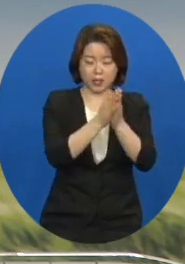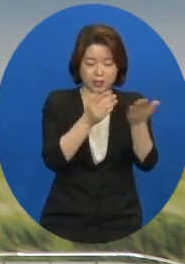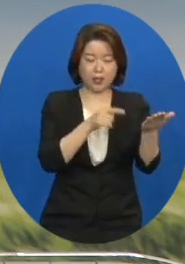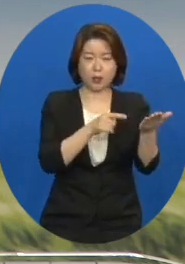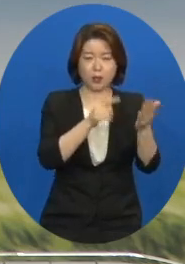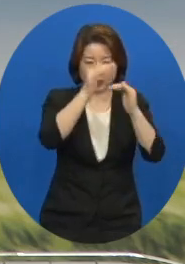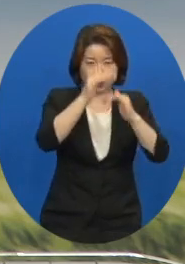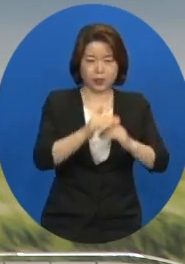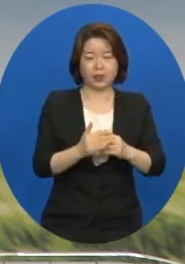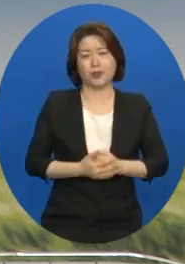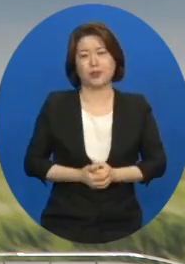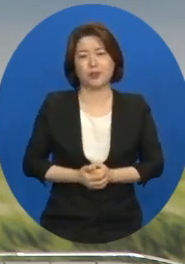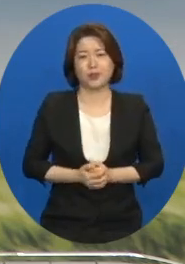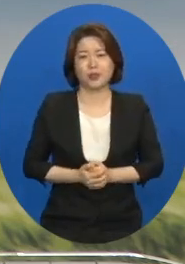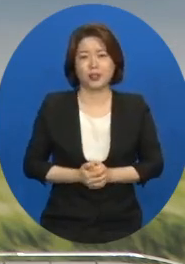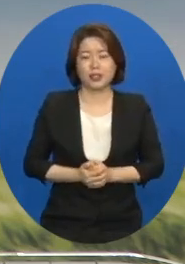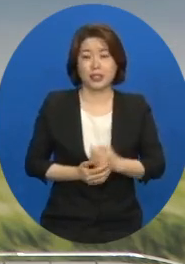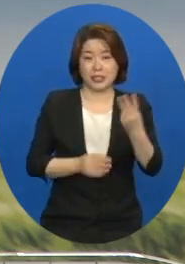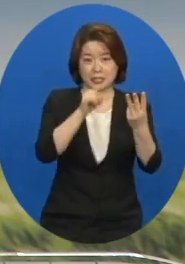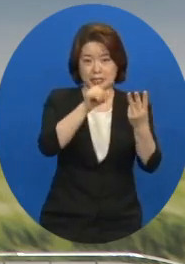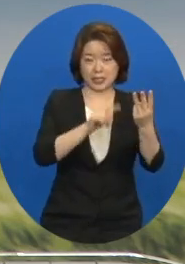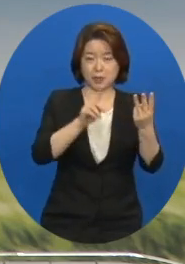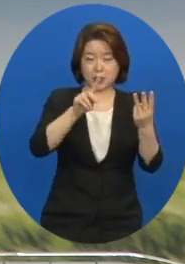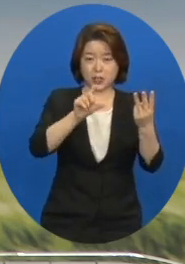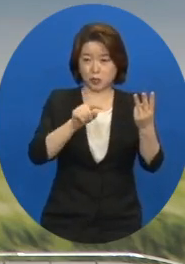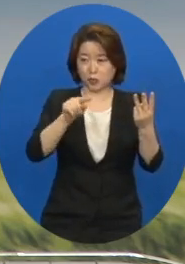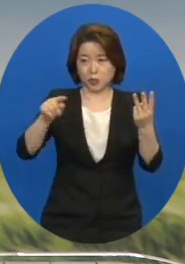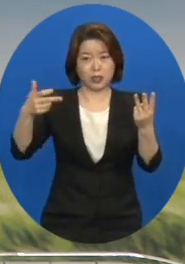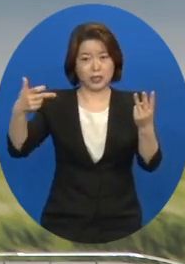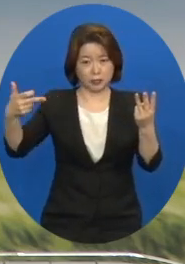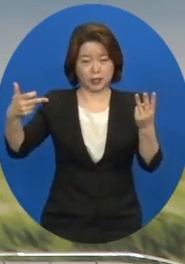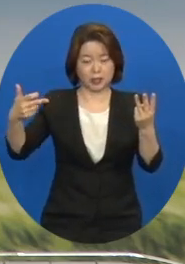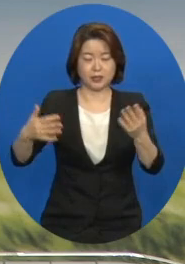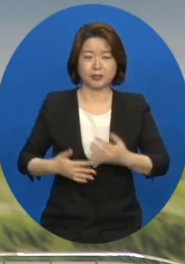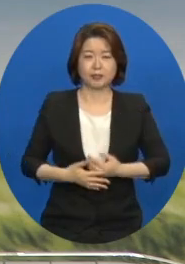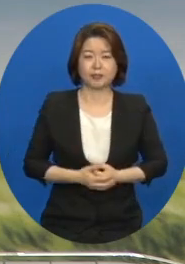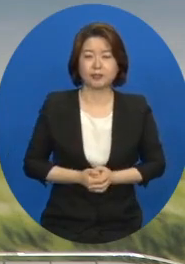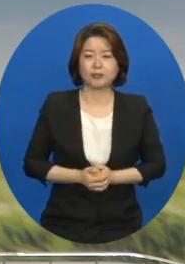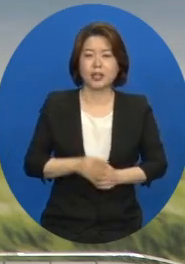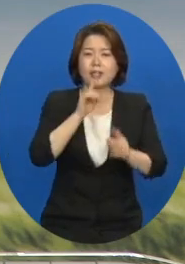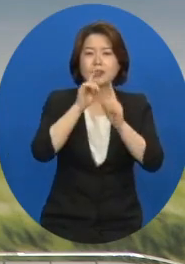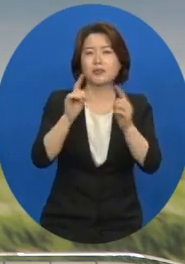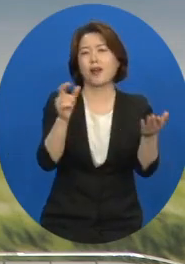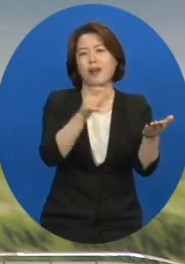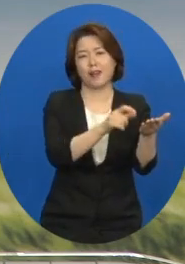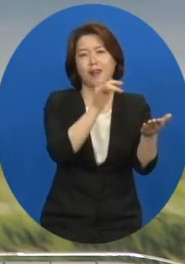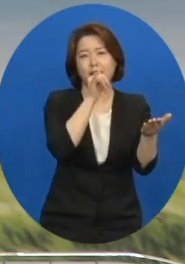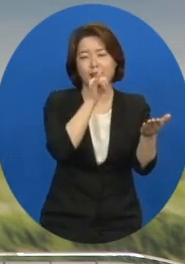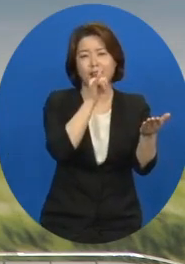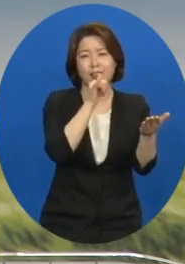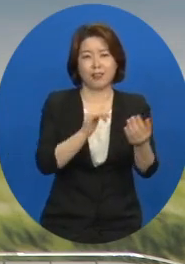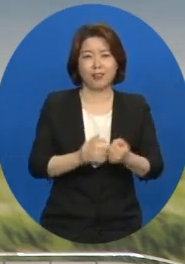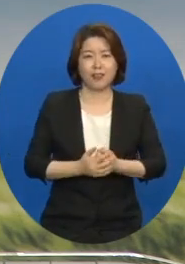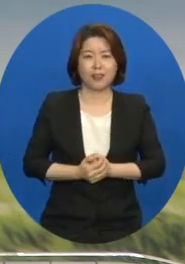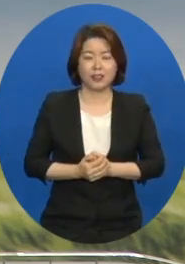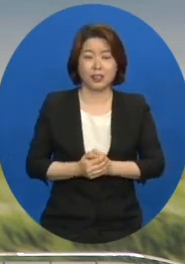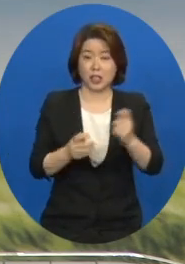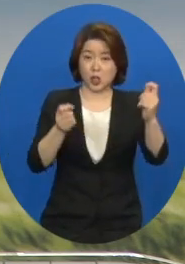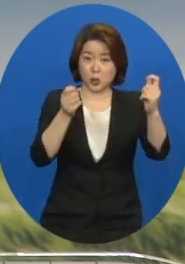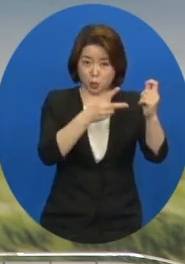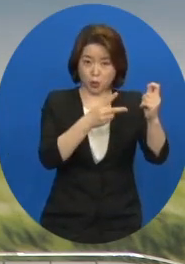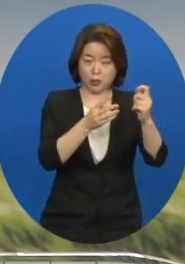골로새서 3장 15절부터 17절까지 그 말씀을 하고 있어요. 이